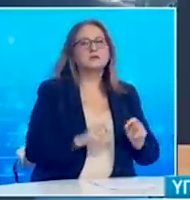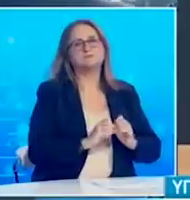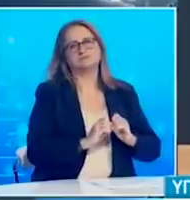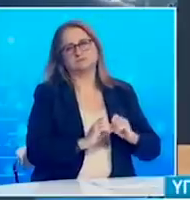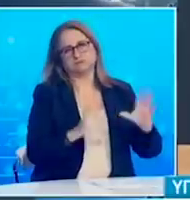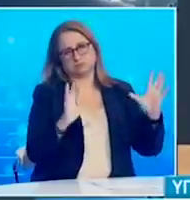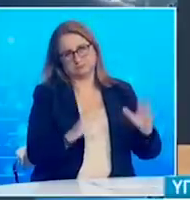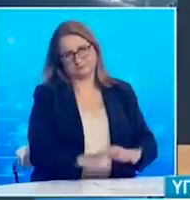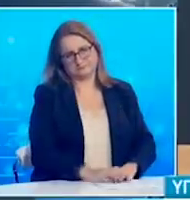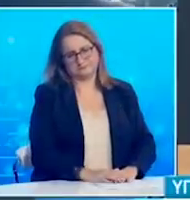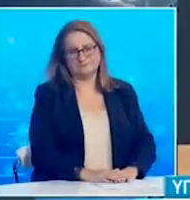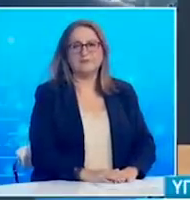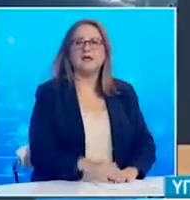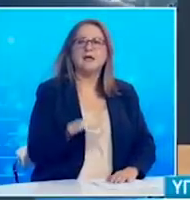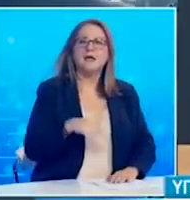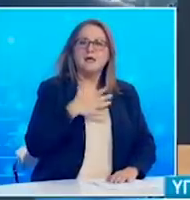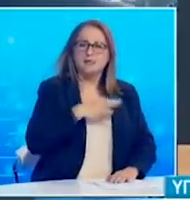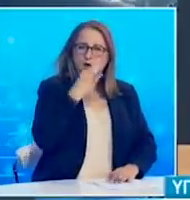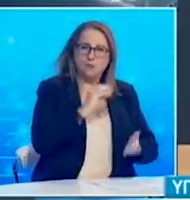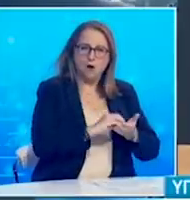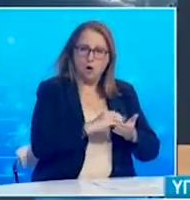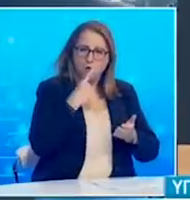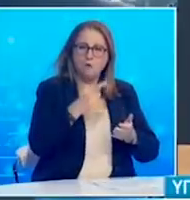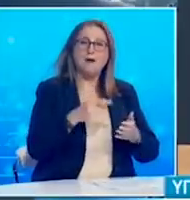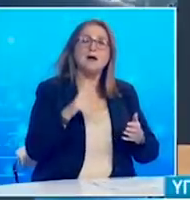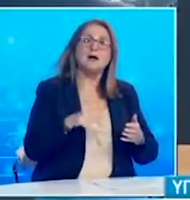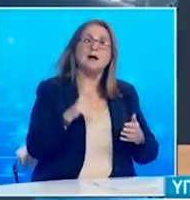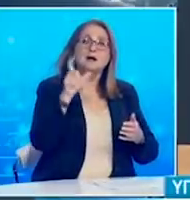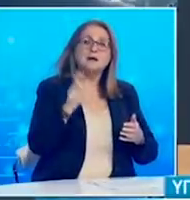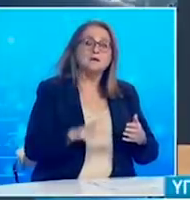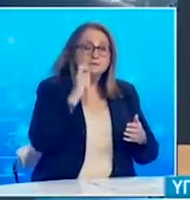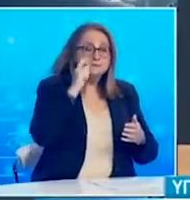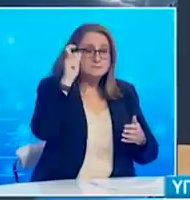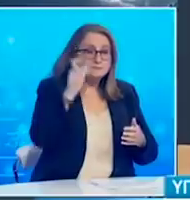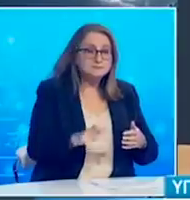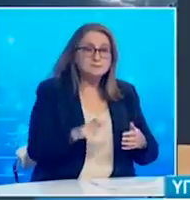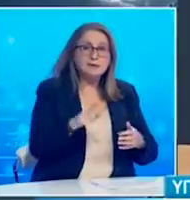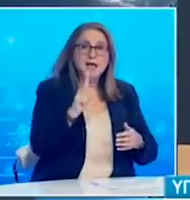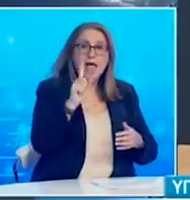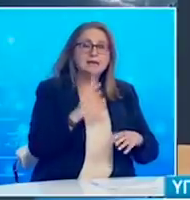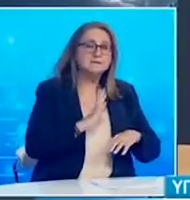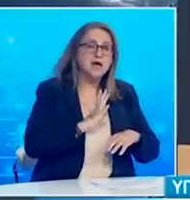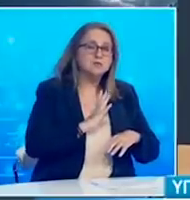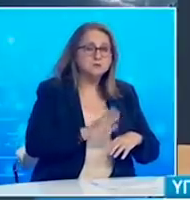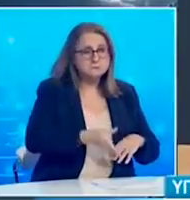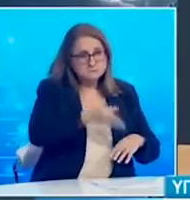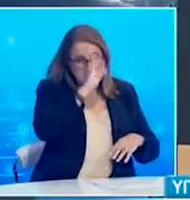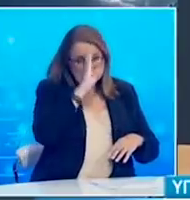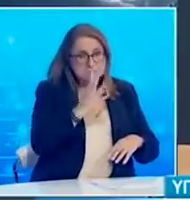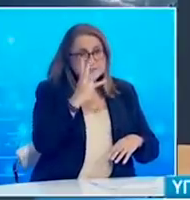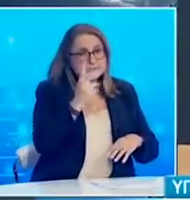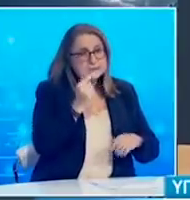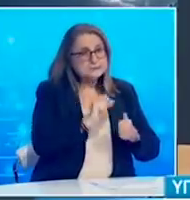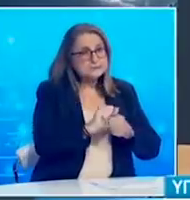επισημάνω και το επιστημονικό κομμάτι ότι ιδιαίτερο ενδιαφέρον έχει κινήσει η περίπτωση του ασθενή που φαίνεται ότι επαναμολύνθηκε μετά από μήνες στο Χονγκ